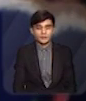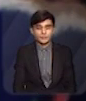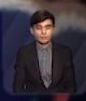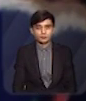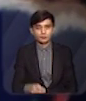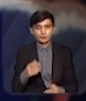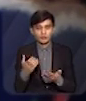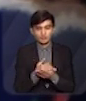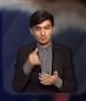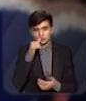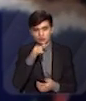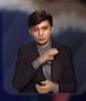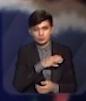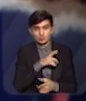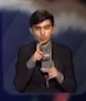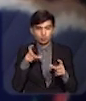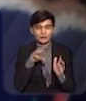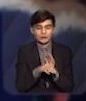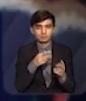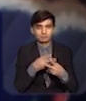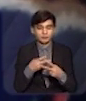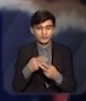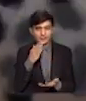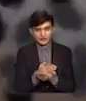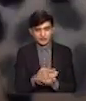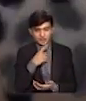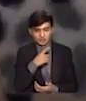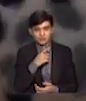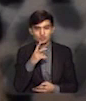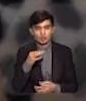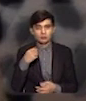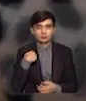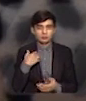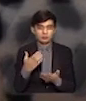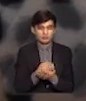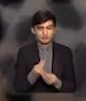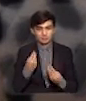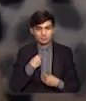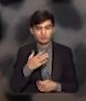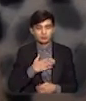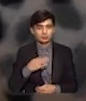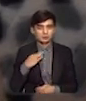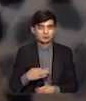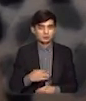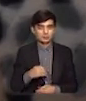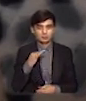Іздеп тап беру ғой. Адамдар бар дейді, қамалып жатқан тағы білмеймін ғой соны. Тауып берсе екен деп отырмын ғой енді.